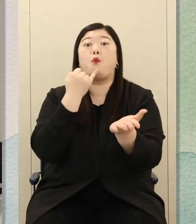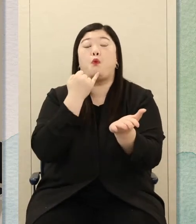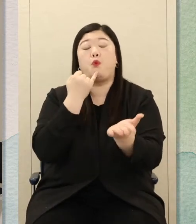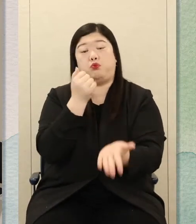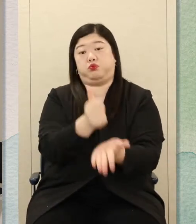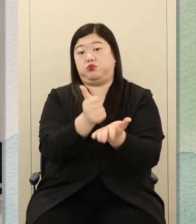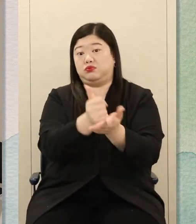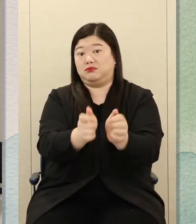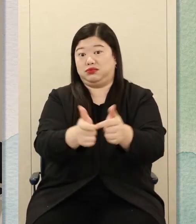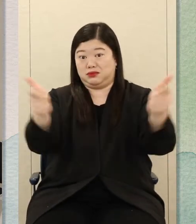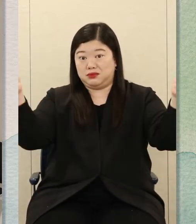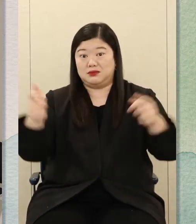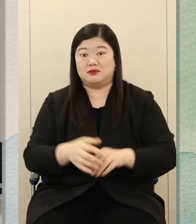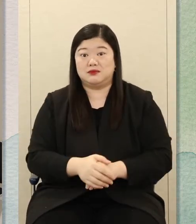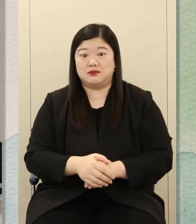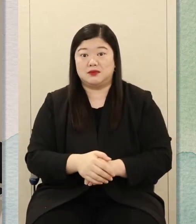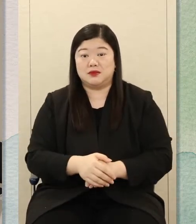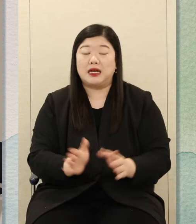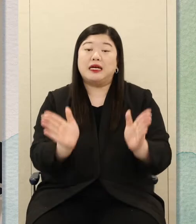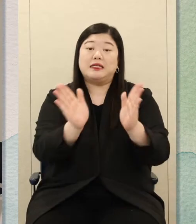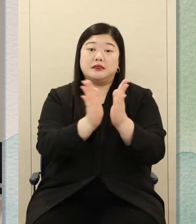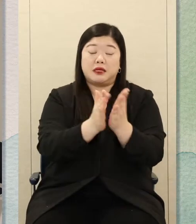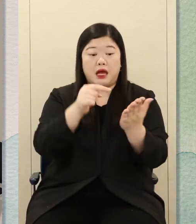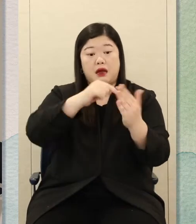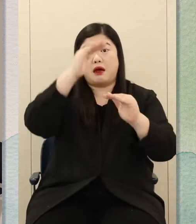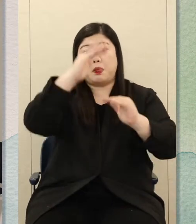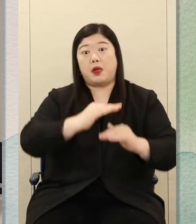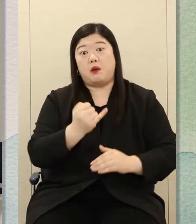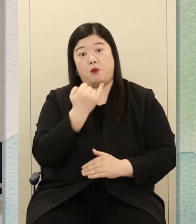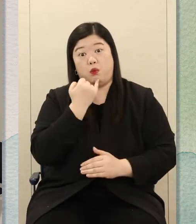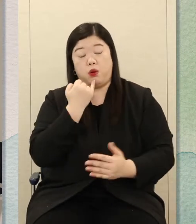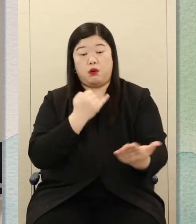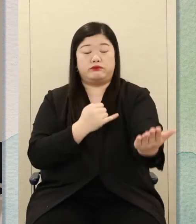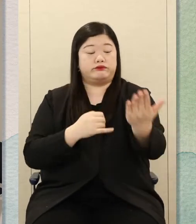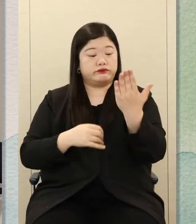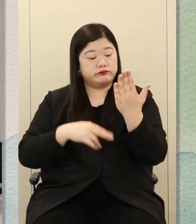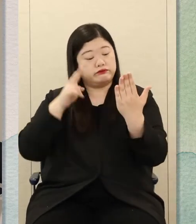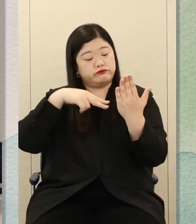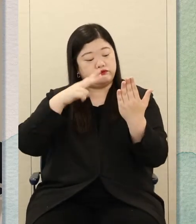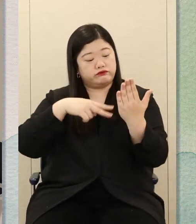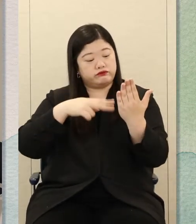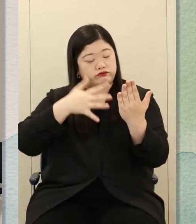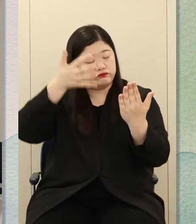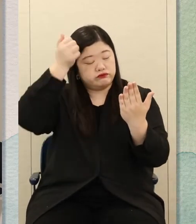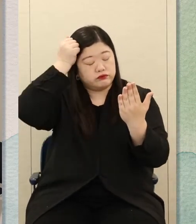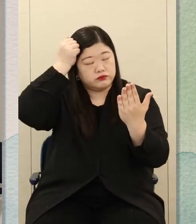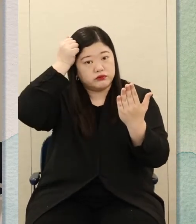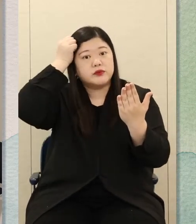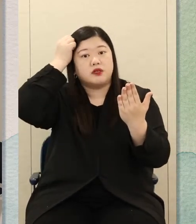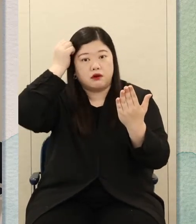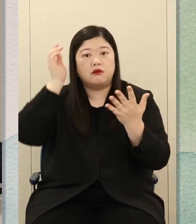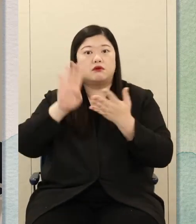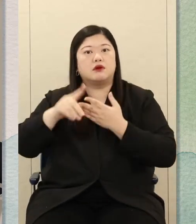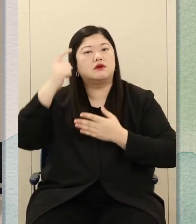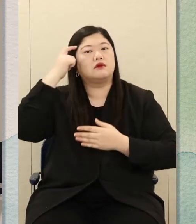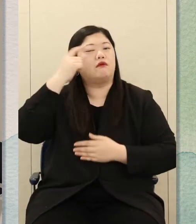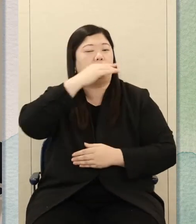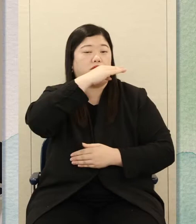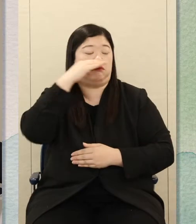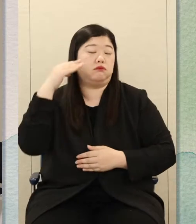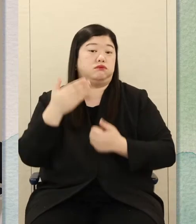좋은 책을 계속 읽으면 좋은 가치가 자기 안에서 칼처럼 쓰는 게 이제 느껴지거든요. 그래서